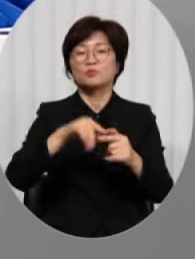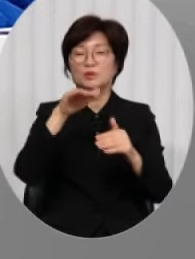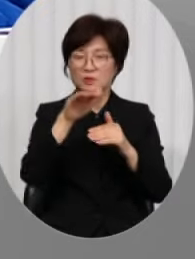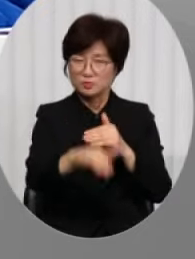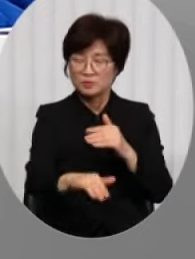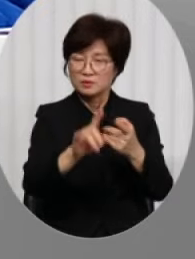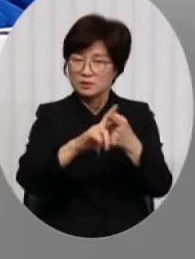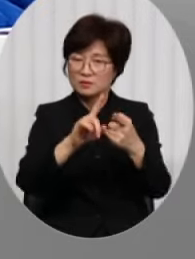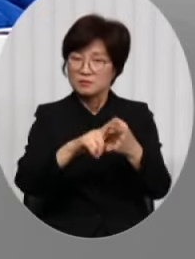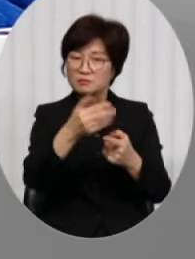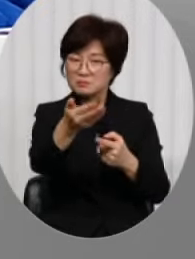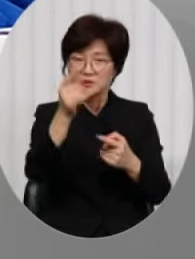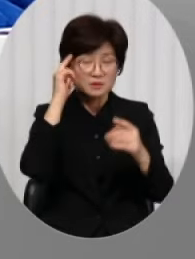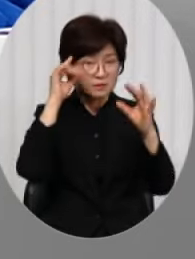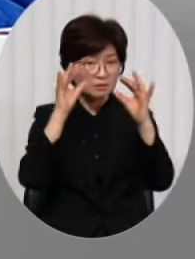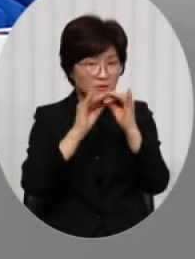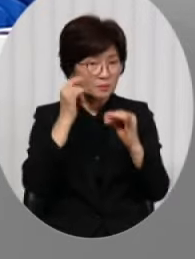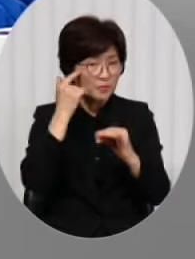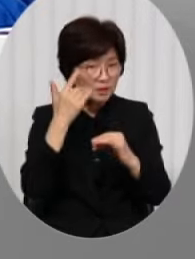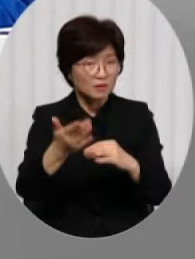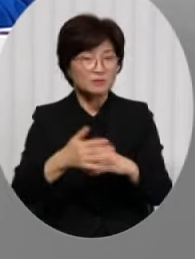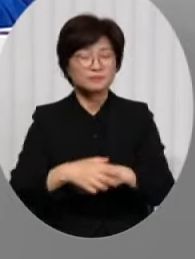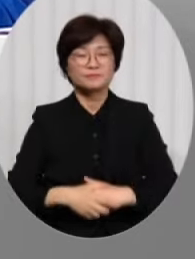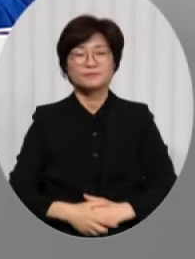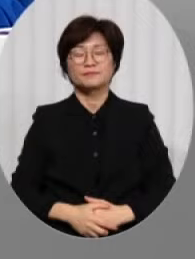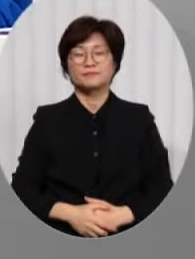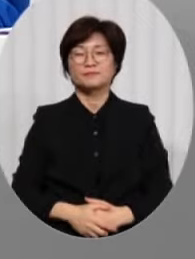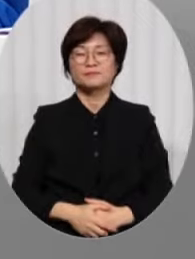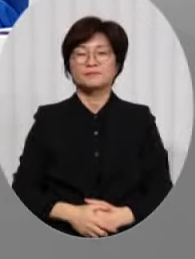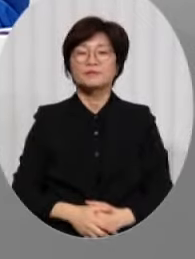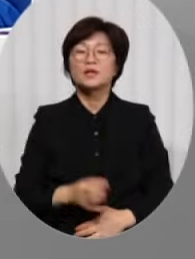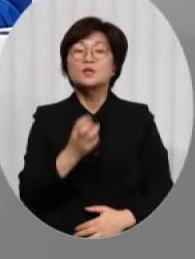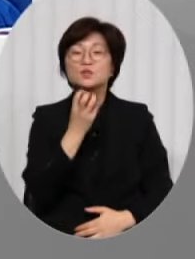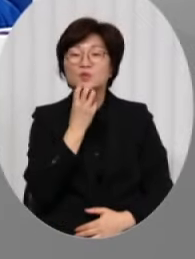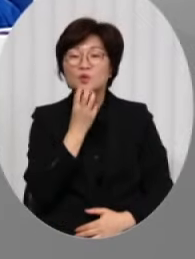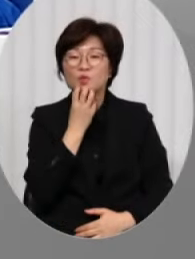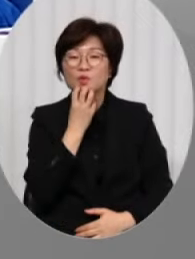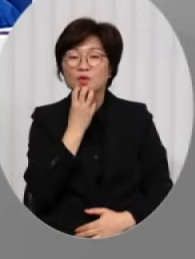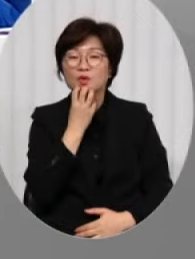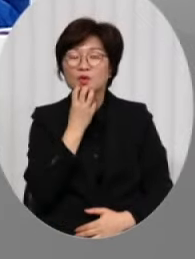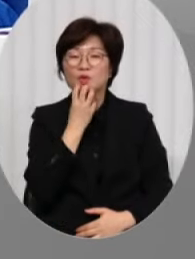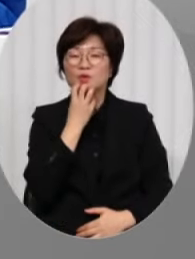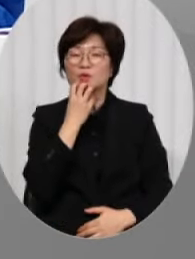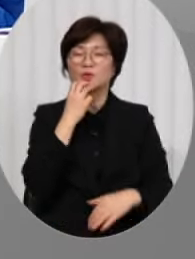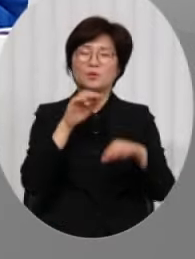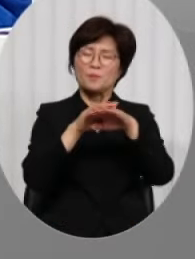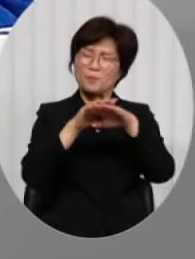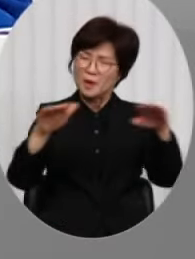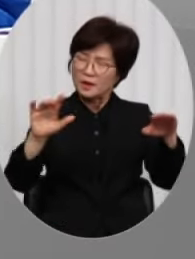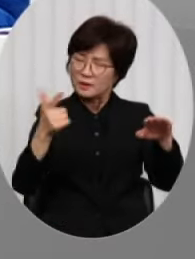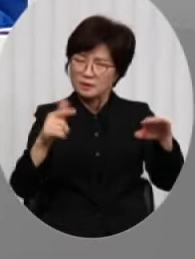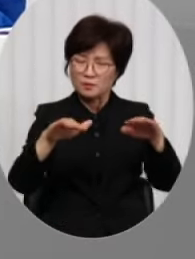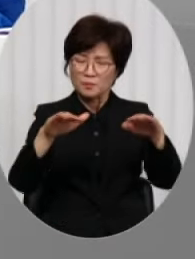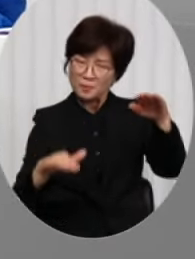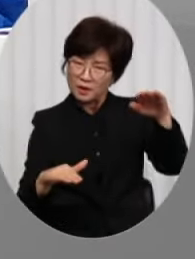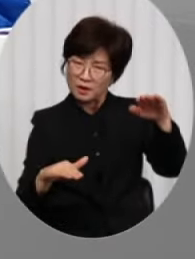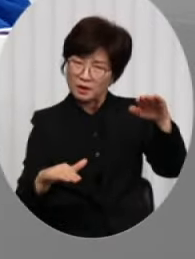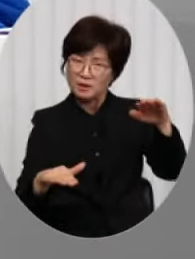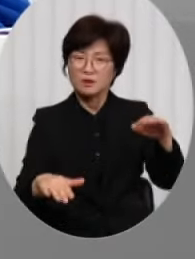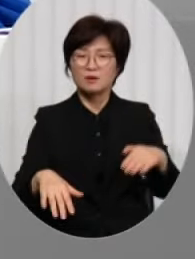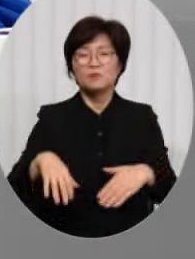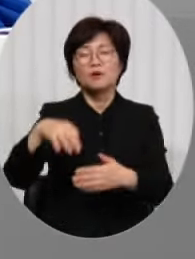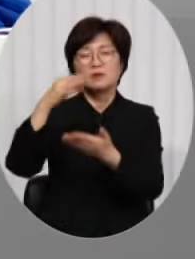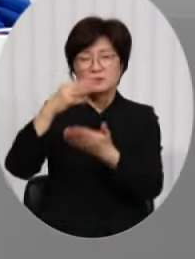좀 답변을 네. 주십시오. 서울의 어떤 불균형을 방지하기 위해서 재산세